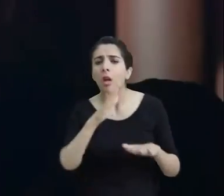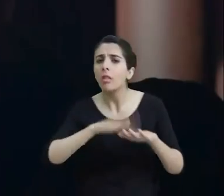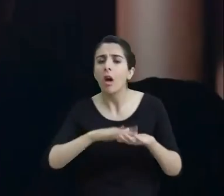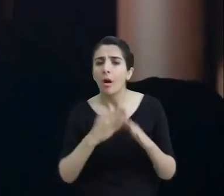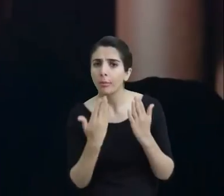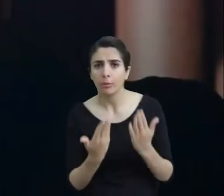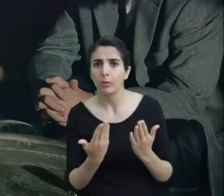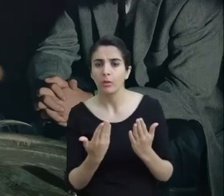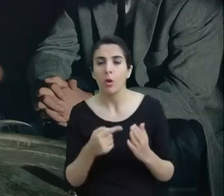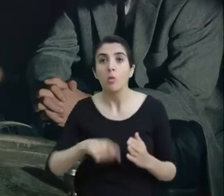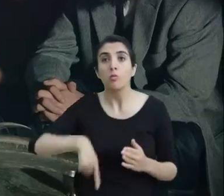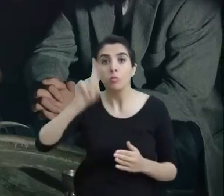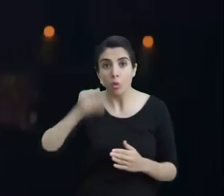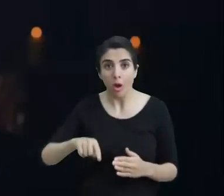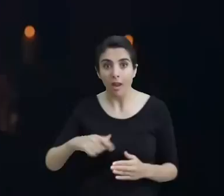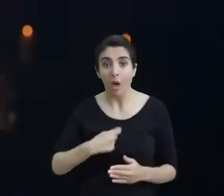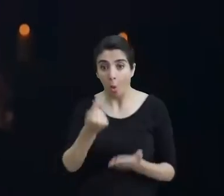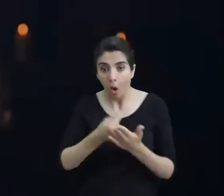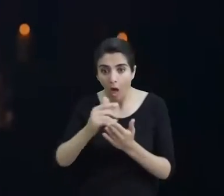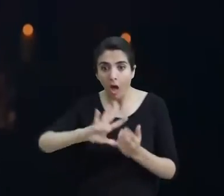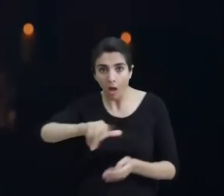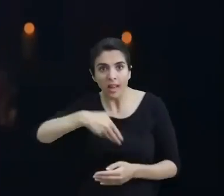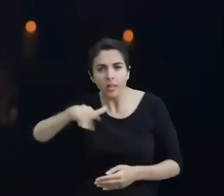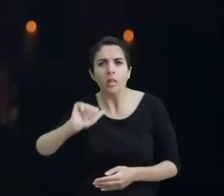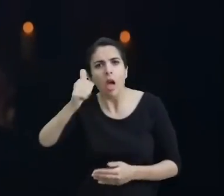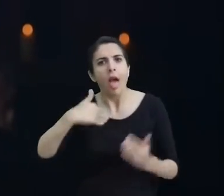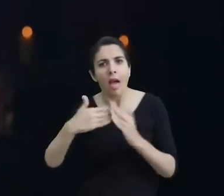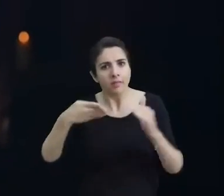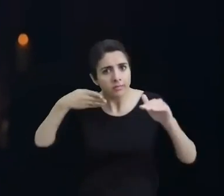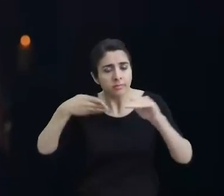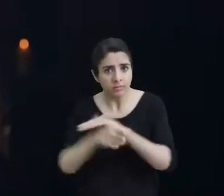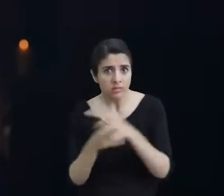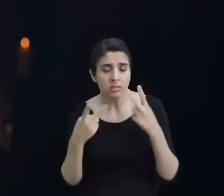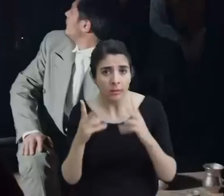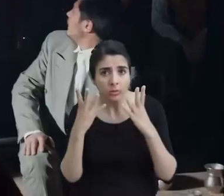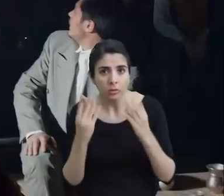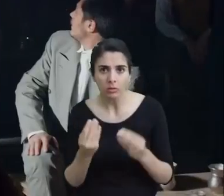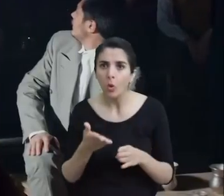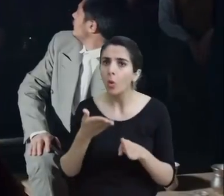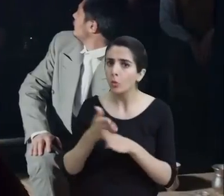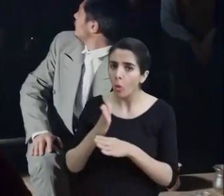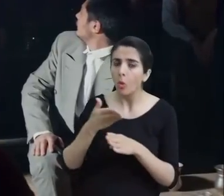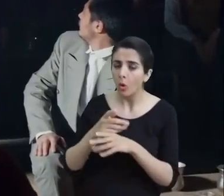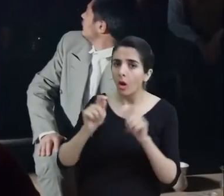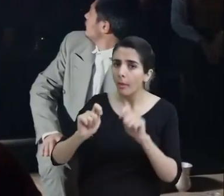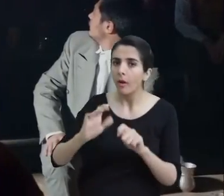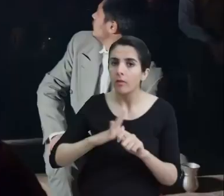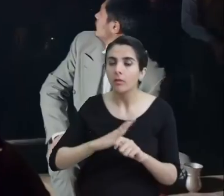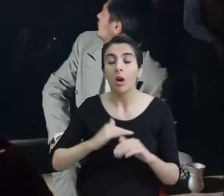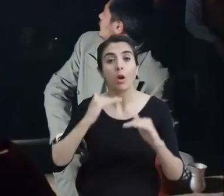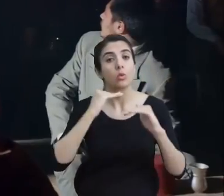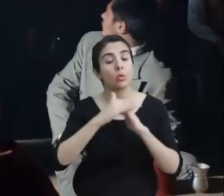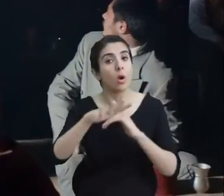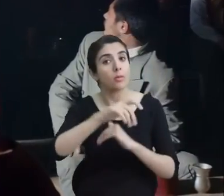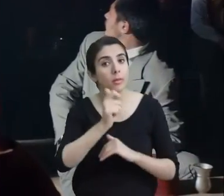yapmaktadır? Bugün Kur'an'ı çalanlar yarın haremimize girerler maazallah. Yaparlar.